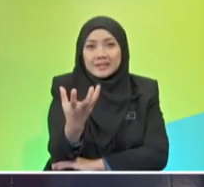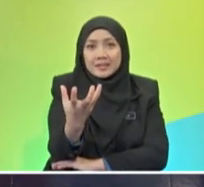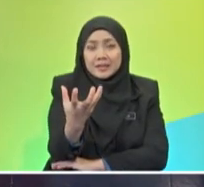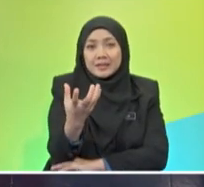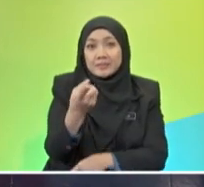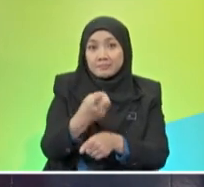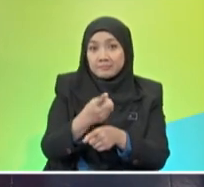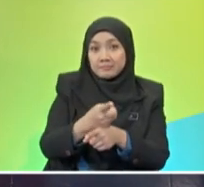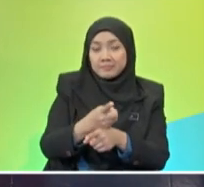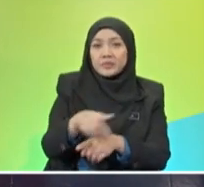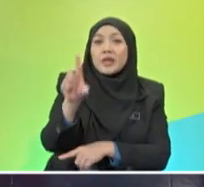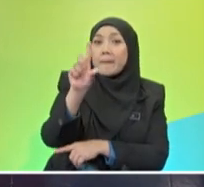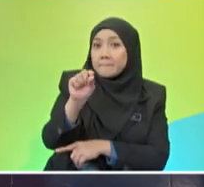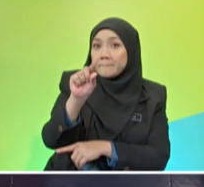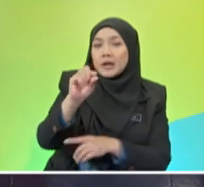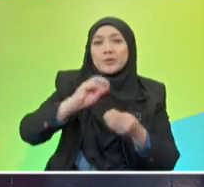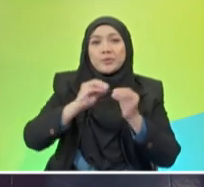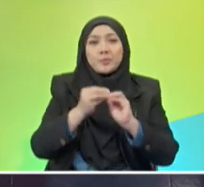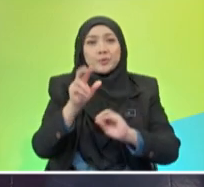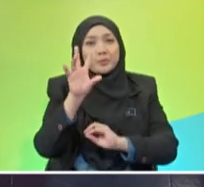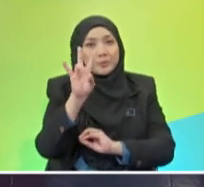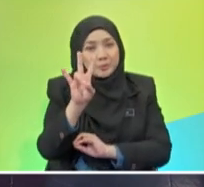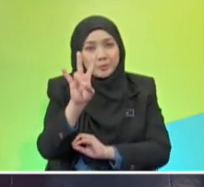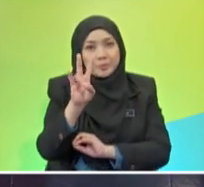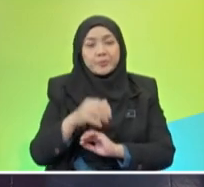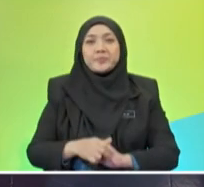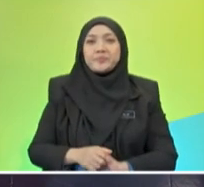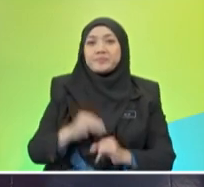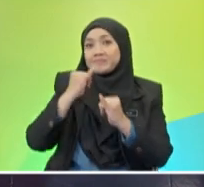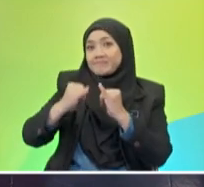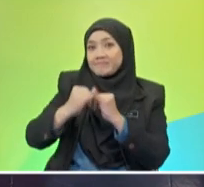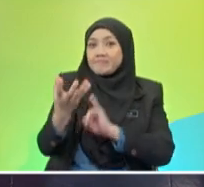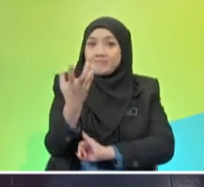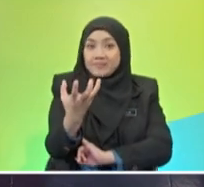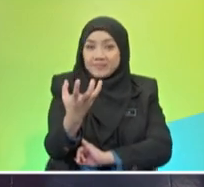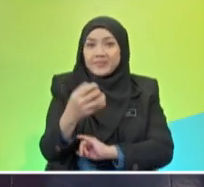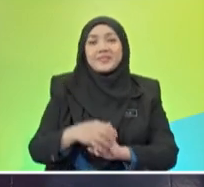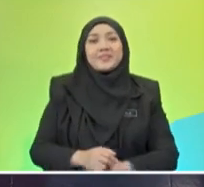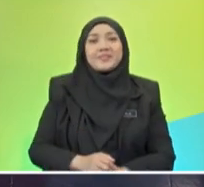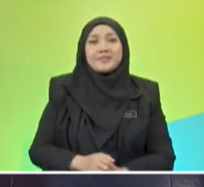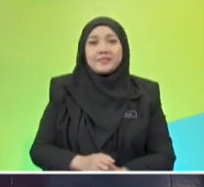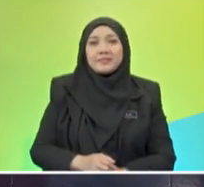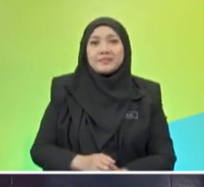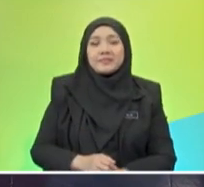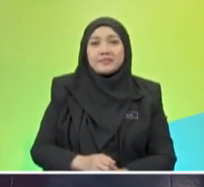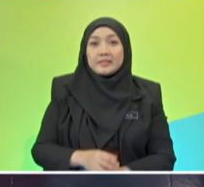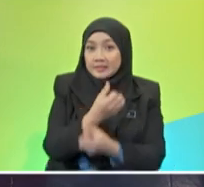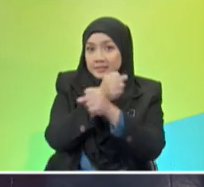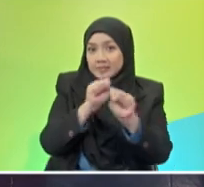tujuh. Dan terakhir sekali ni, berapa biskut yang ada dalam tu? Semua